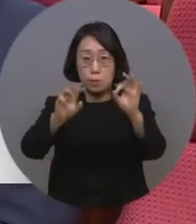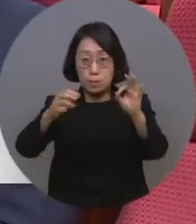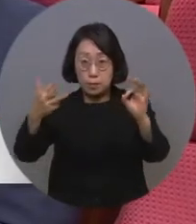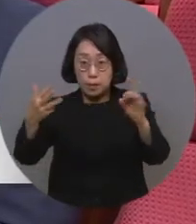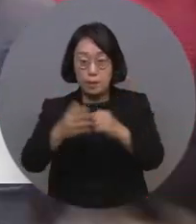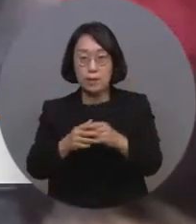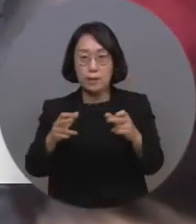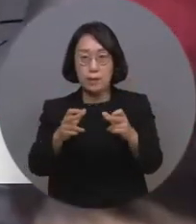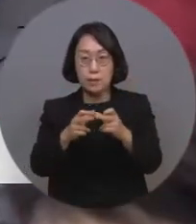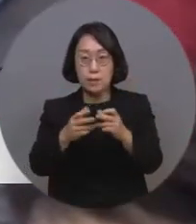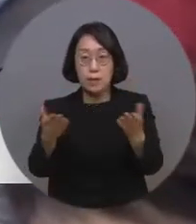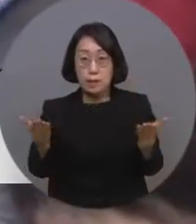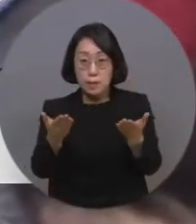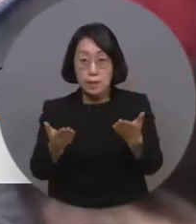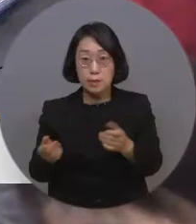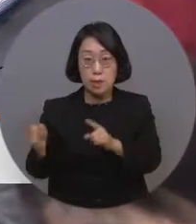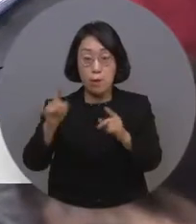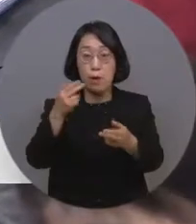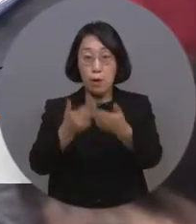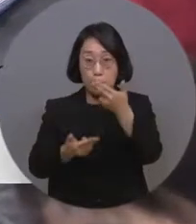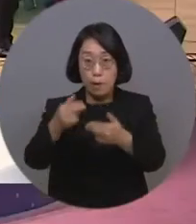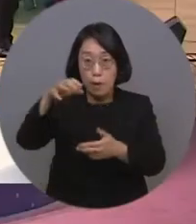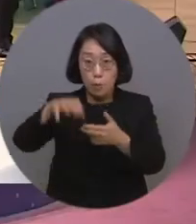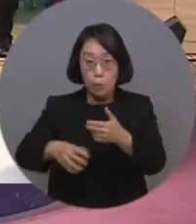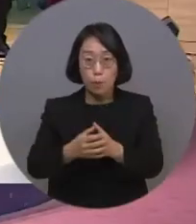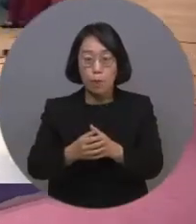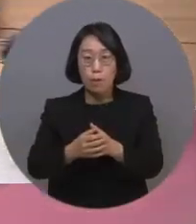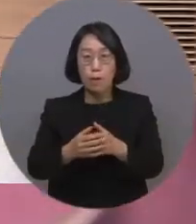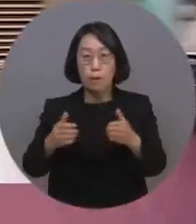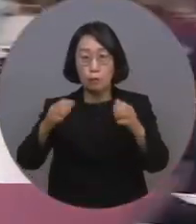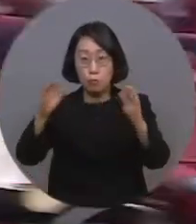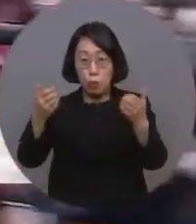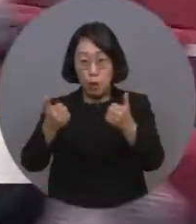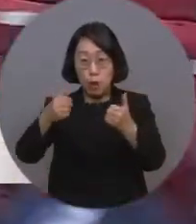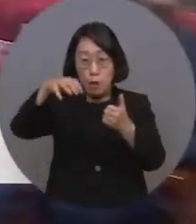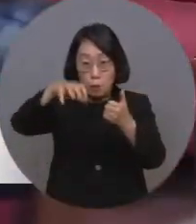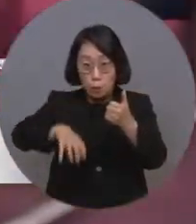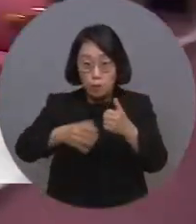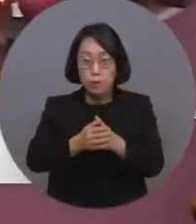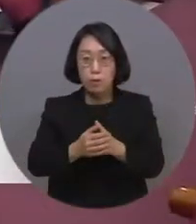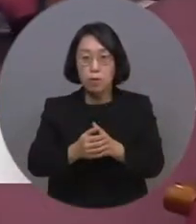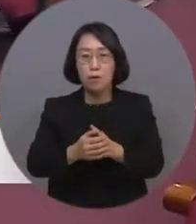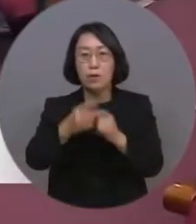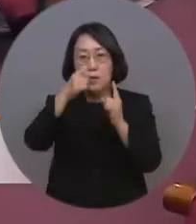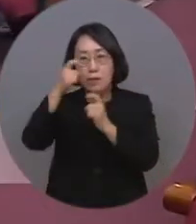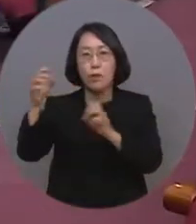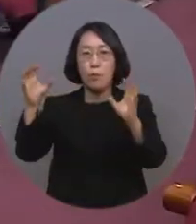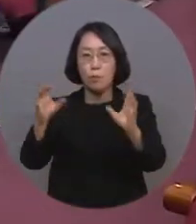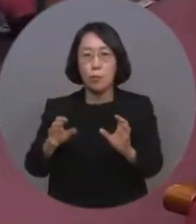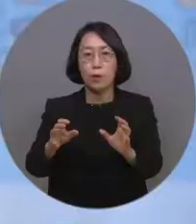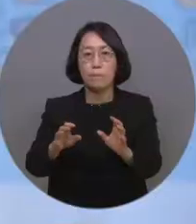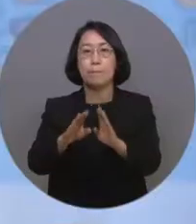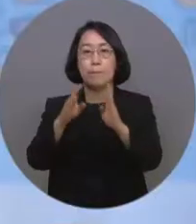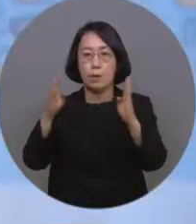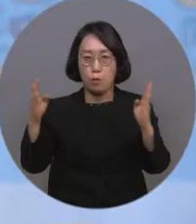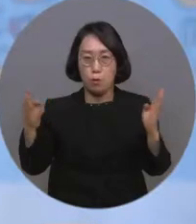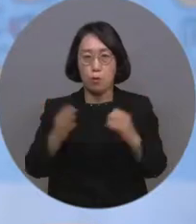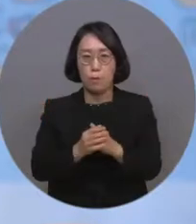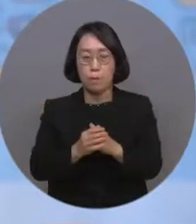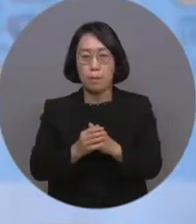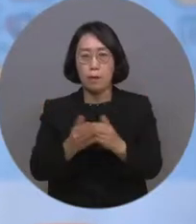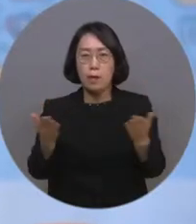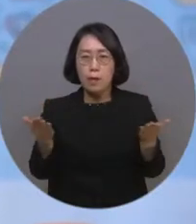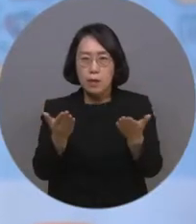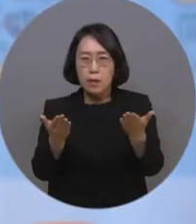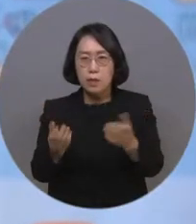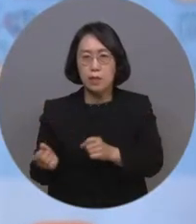한국장애인 직업재활시설협회는 국회의원회 간 대회의실에서 장애인 직업재활의 날 기념식을 열었습니다. 장애인